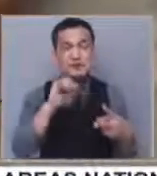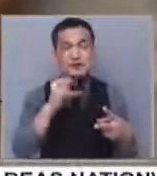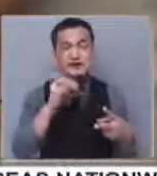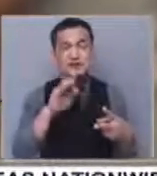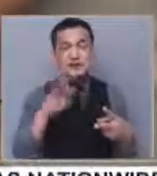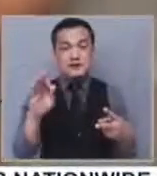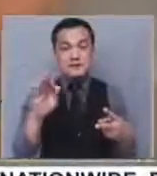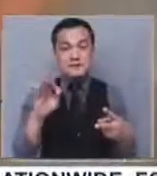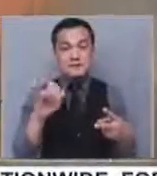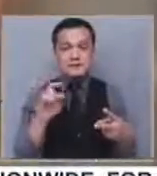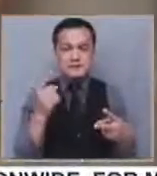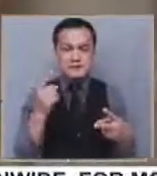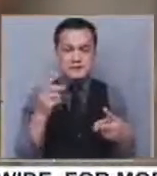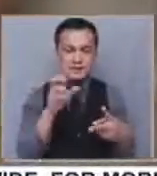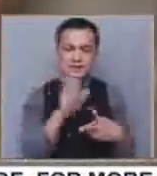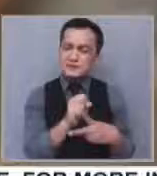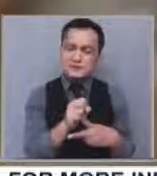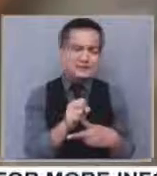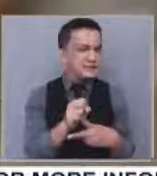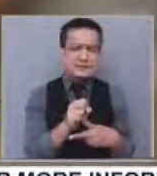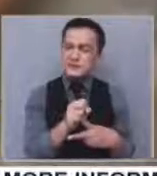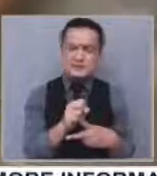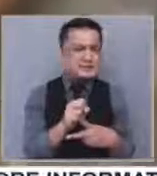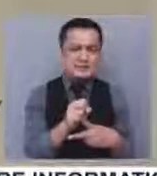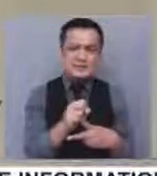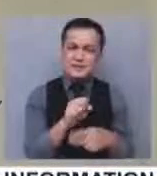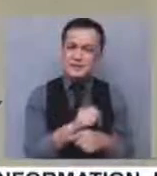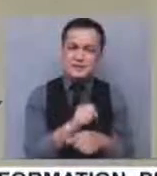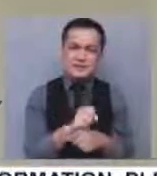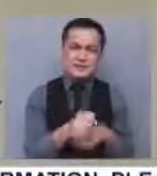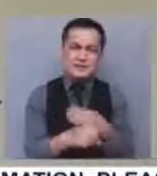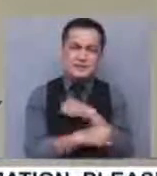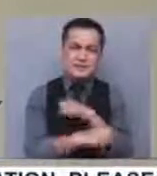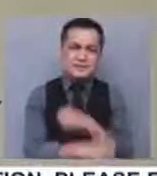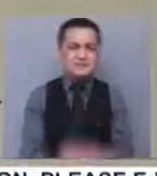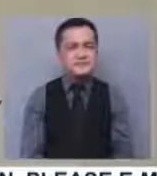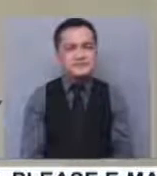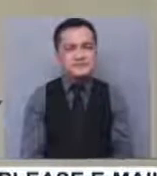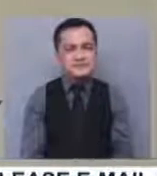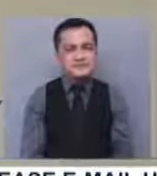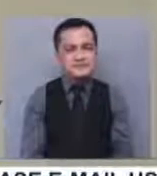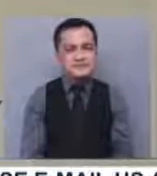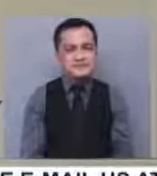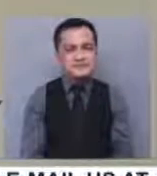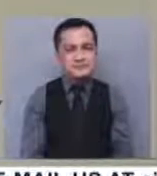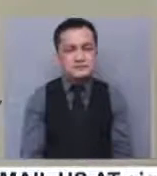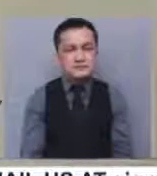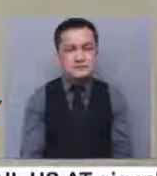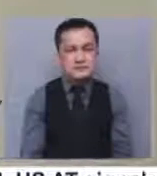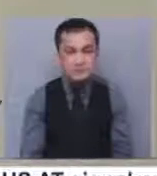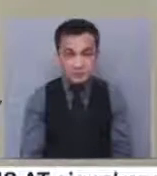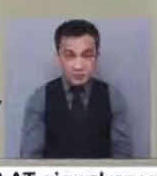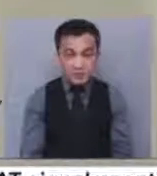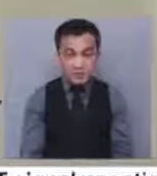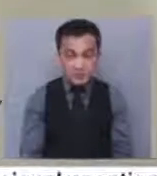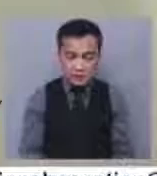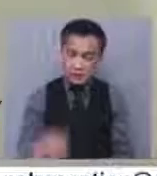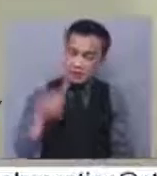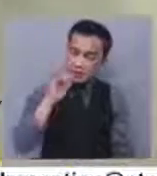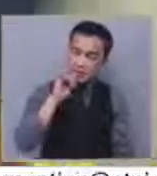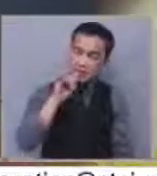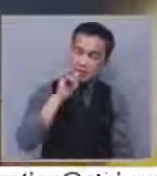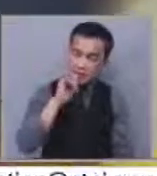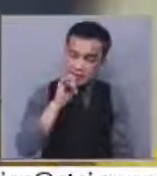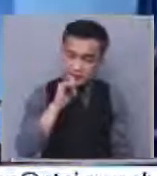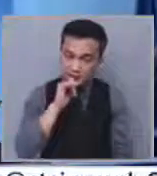siya nahuli at hindi talaga niya gawain na magnakaw. Dagdag pa nito, matapos makainuman ng kanyang kasama na si